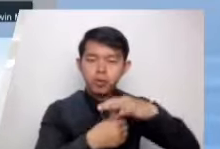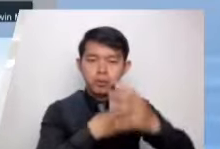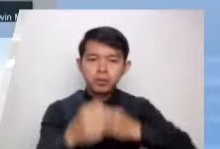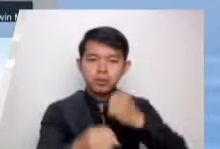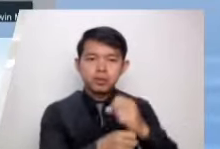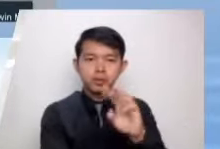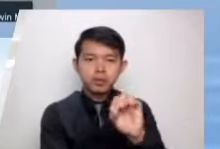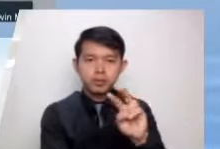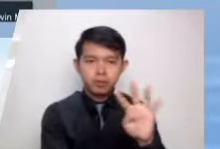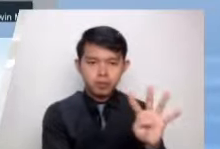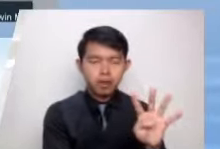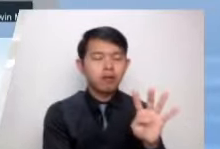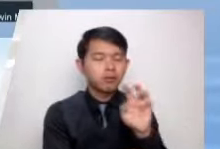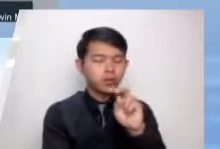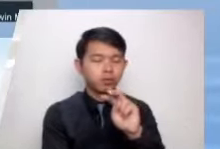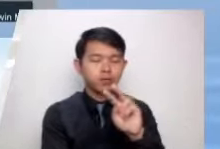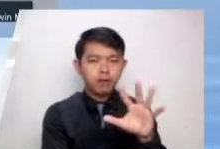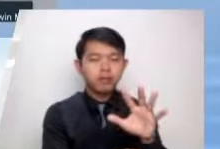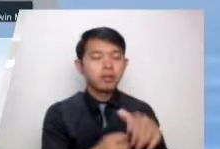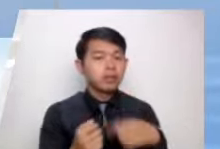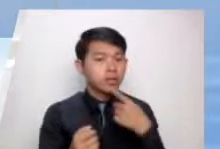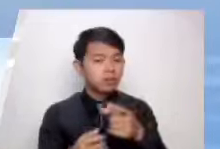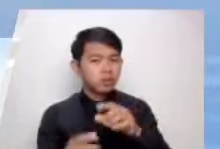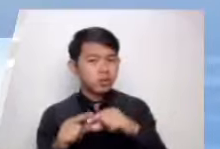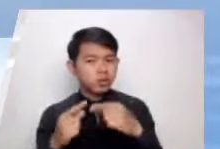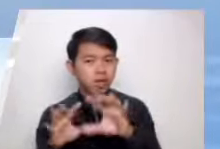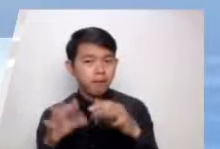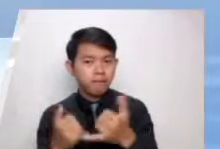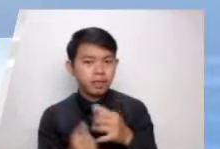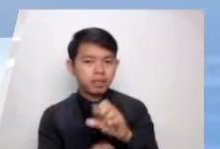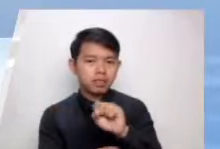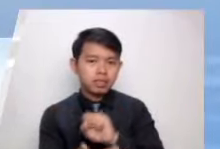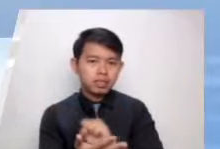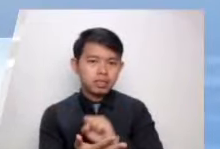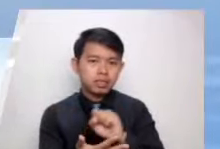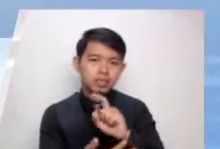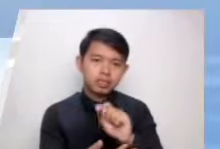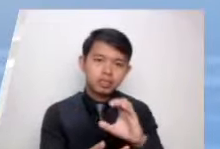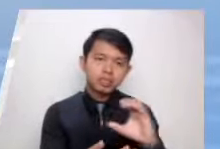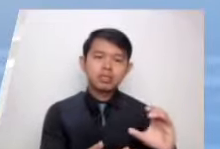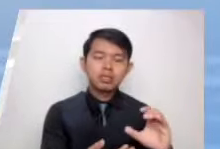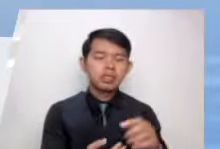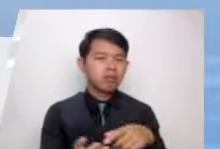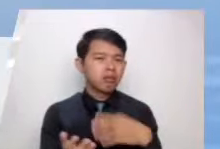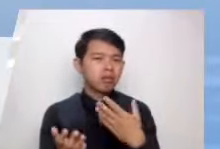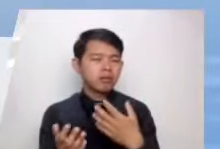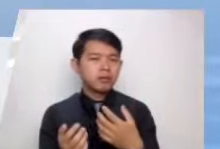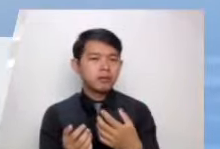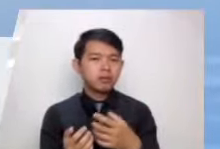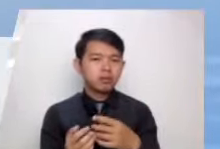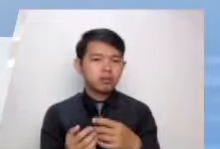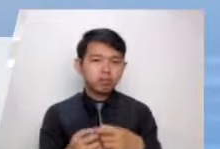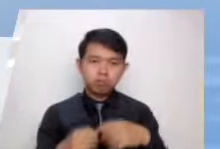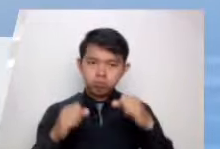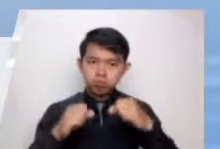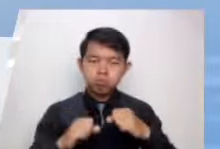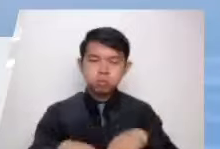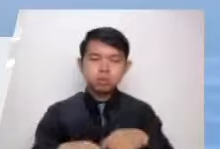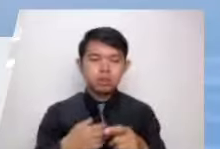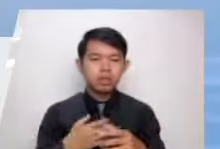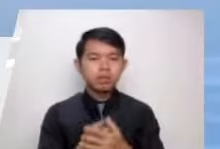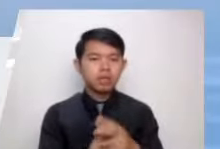yung pangatlong joint venture partners na Pilipino, ang kanila pong partisipasyon ay financial lamang. Sila po yung nag-provide ng tinatawag nating